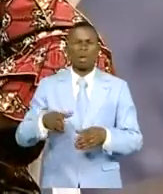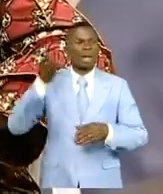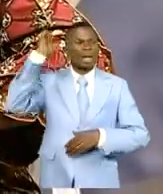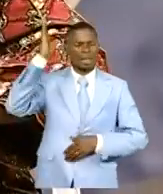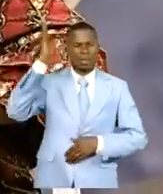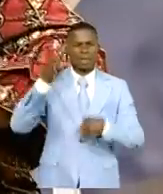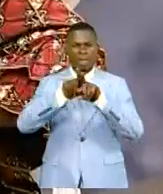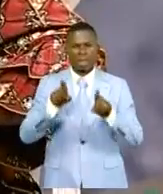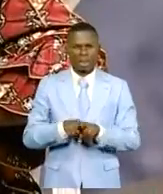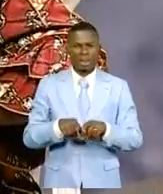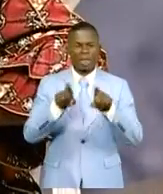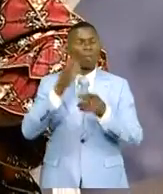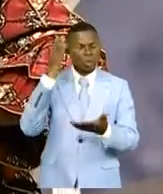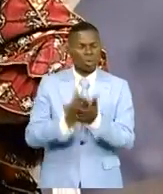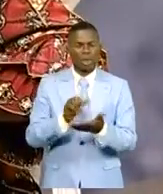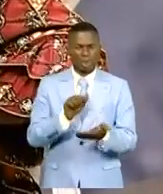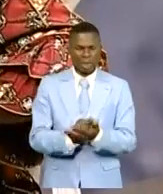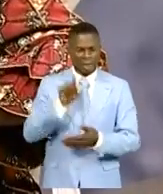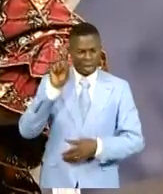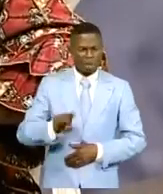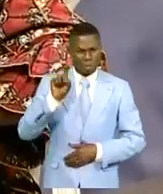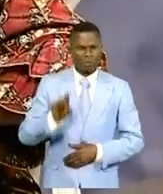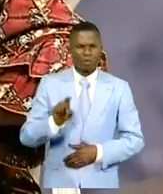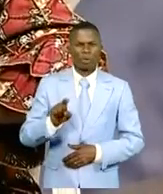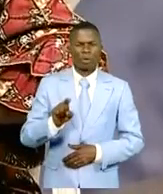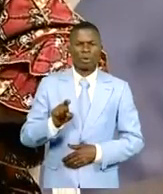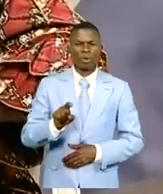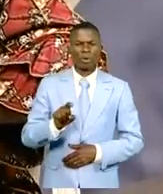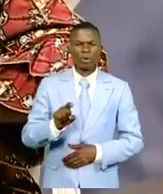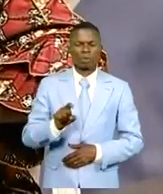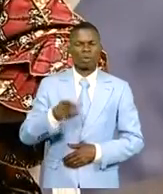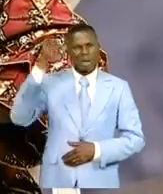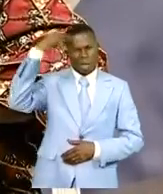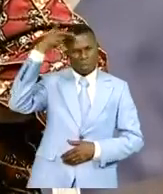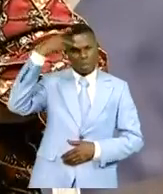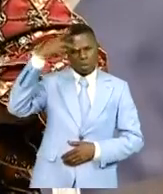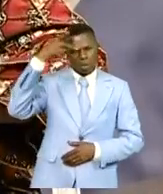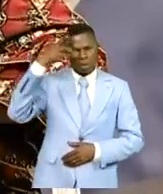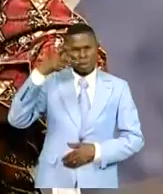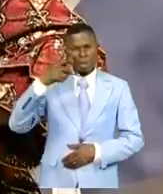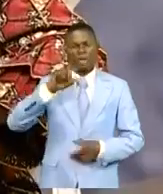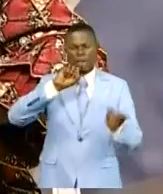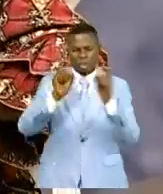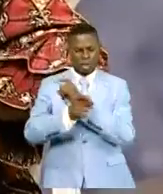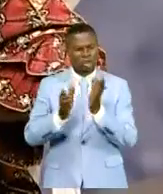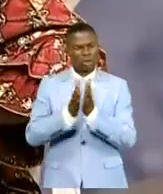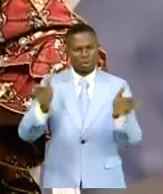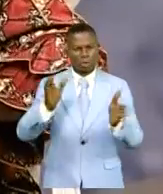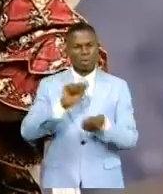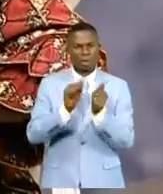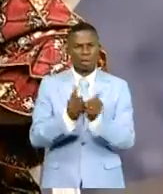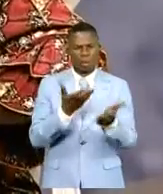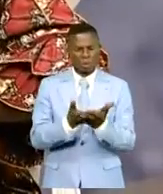etc. Pour mettre fin à cela, il faut vraiment une politique, il faut un changement total de cap,